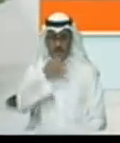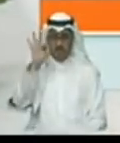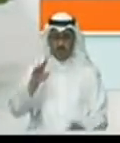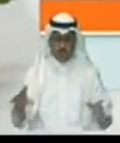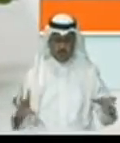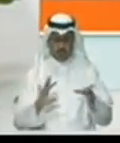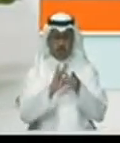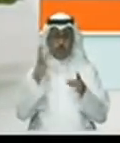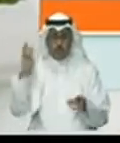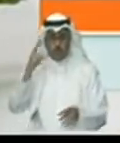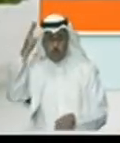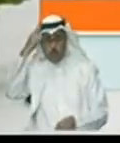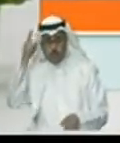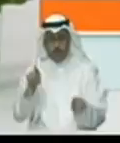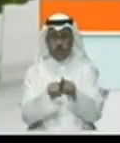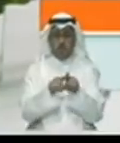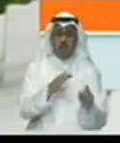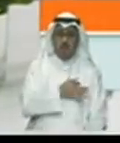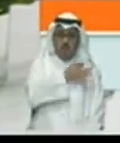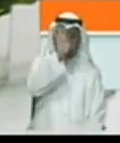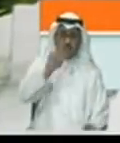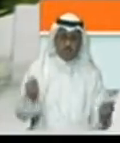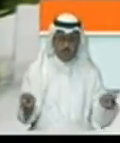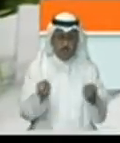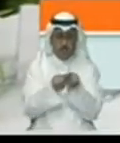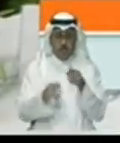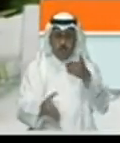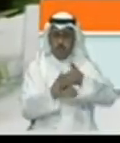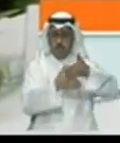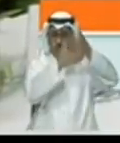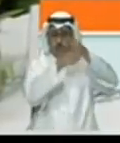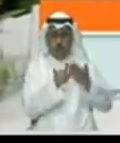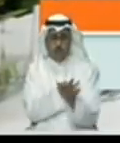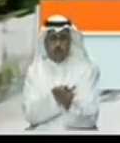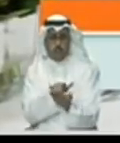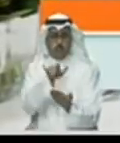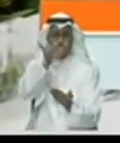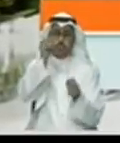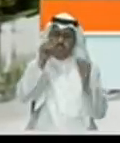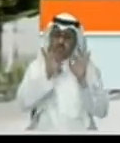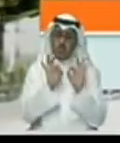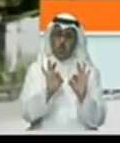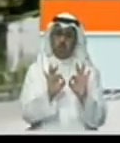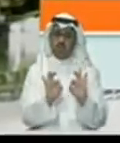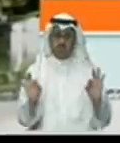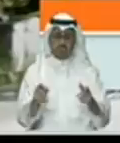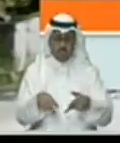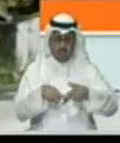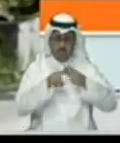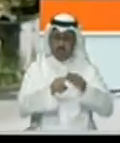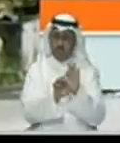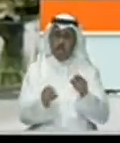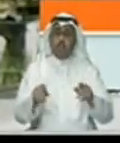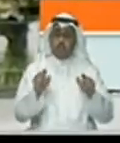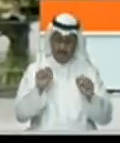بين الشركة السعودية والشركة الفرنسية يقضي ببناء منشأة في المملكة لتصنيع هياكل الطيران المعدنية،